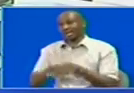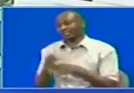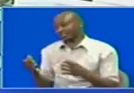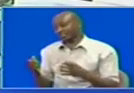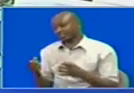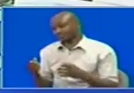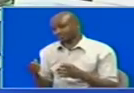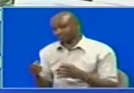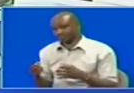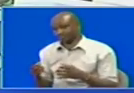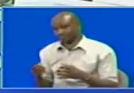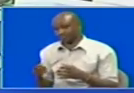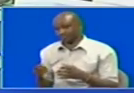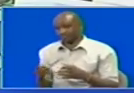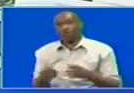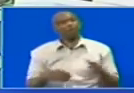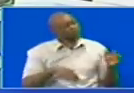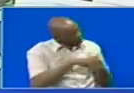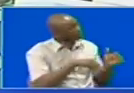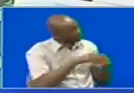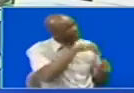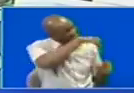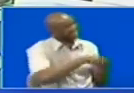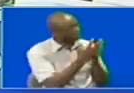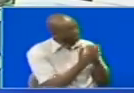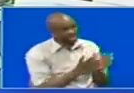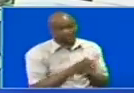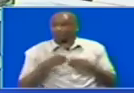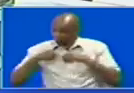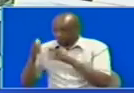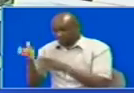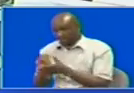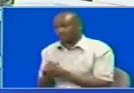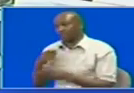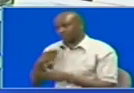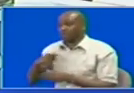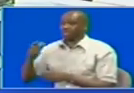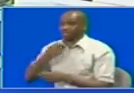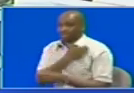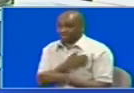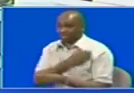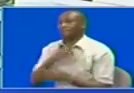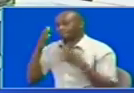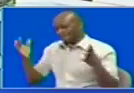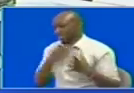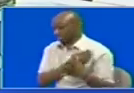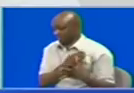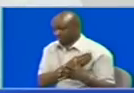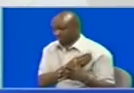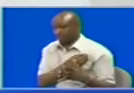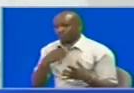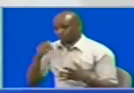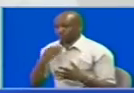pro kule. Kandanda ilikuwa kwenye damu. Kwenye damu nikaanza kucheza kule. Tena nikaumiza ile bega, mkubwa akakasirika kwa sababu nilikuwa nifanye niende